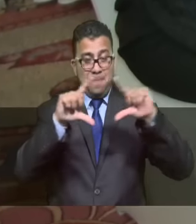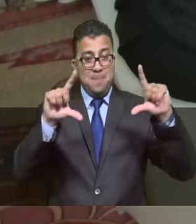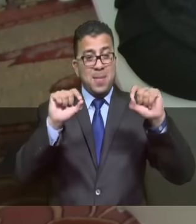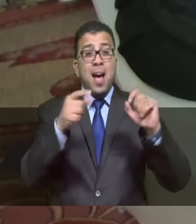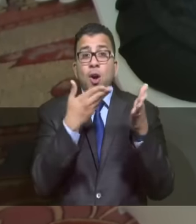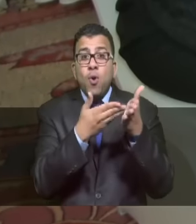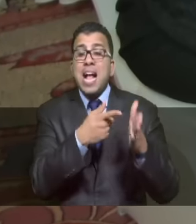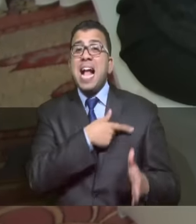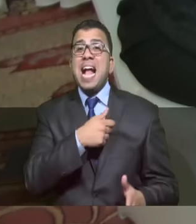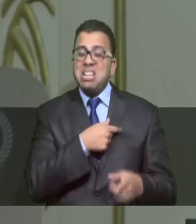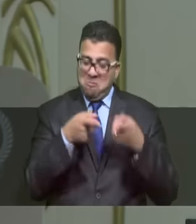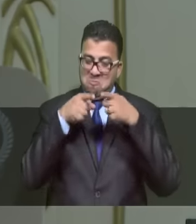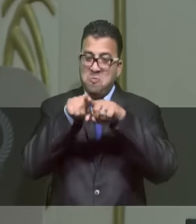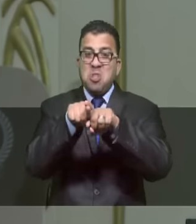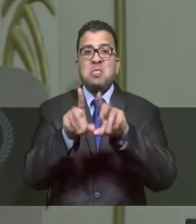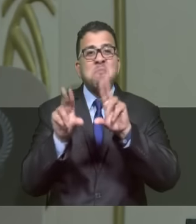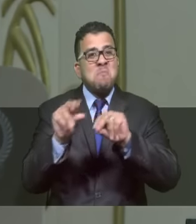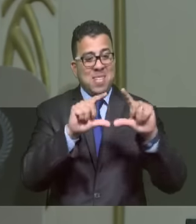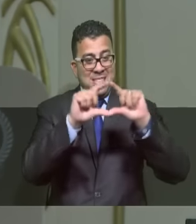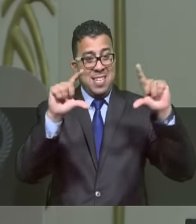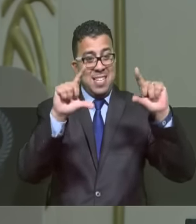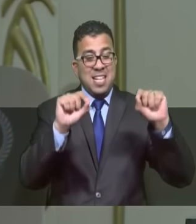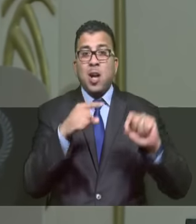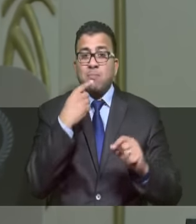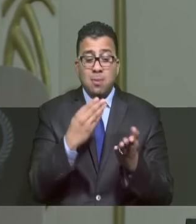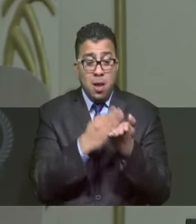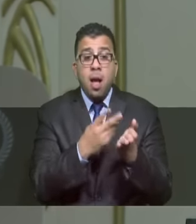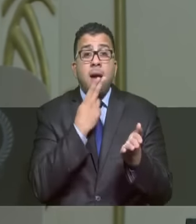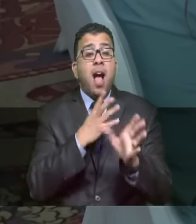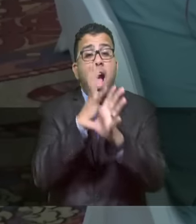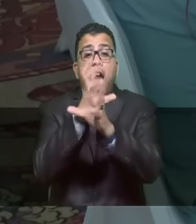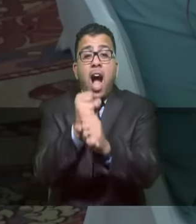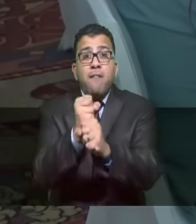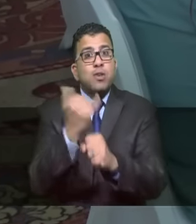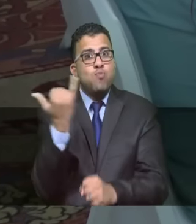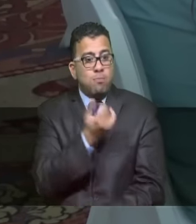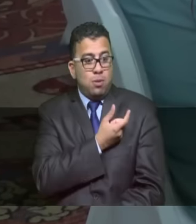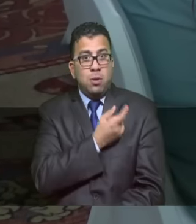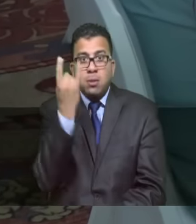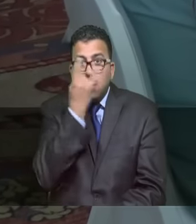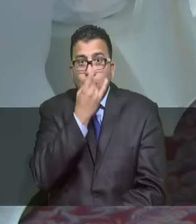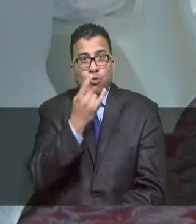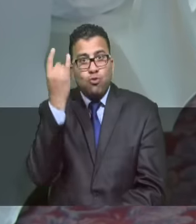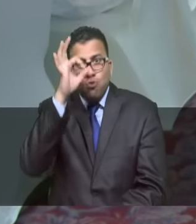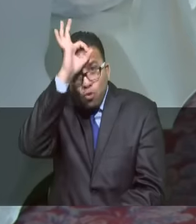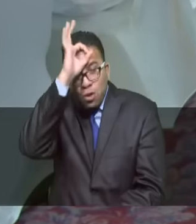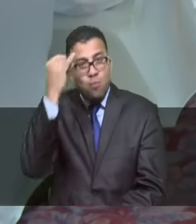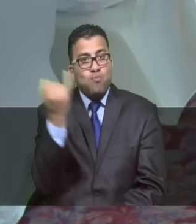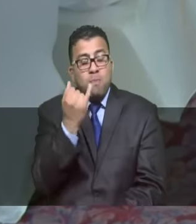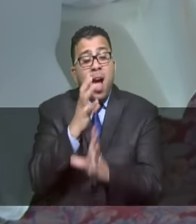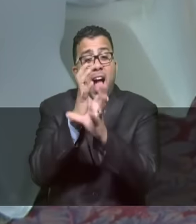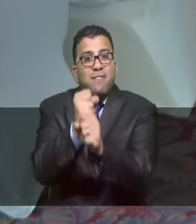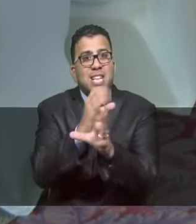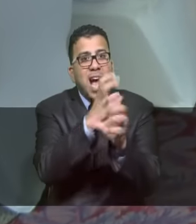البطاقة هو اسم يليق ببطاقة مقدمة إلى من يحافظ على سلامة المجتمع ويصون أمنه في